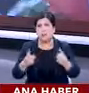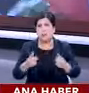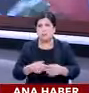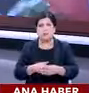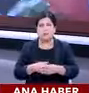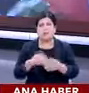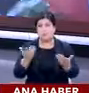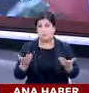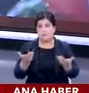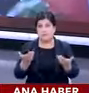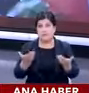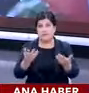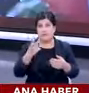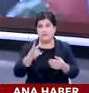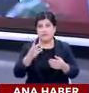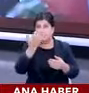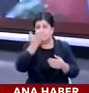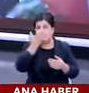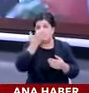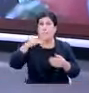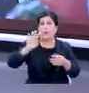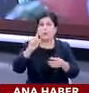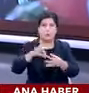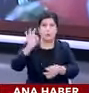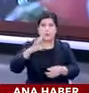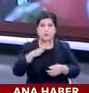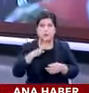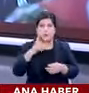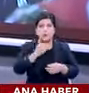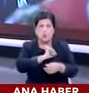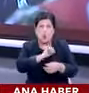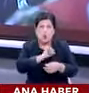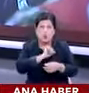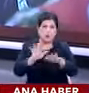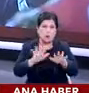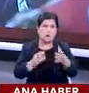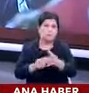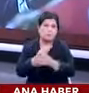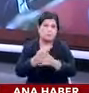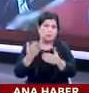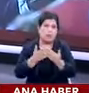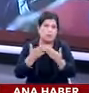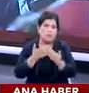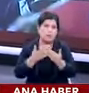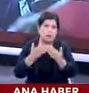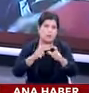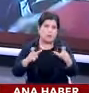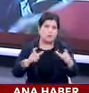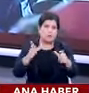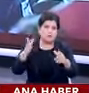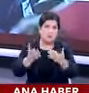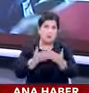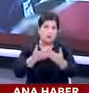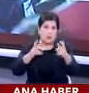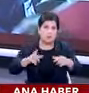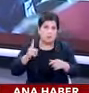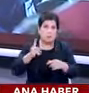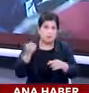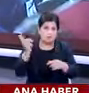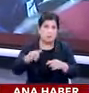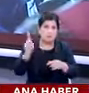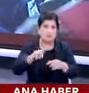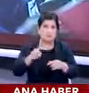evet ortada İki beklenmedik durum var biri korkunç deprem Kahramanmaraş depremi korkunç 2 üst